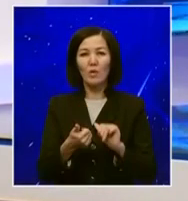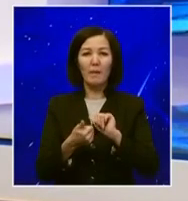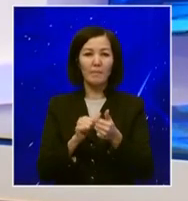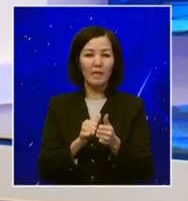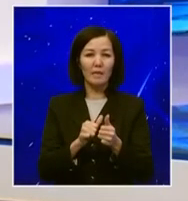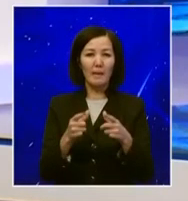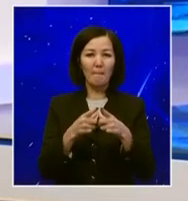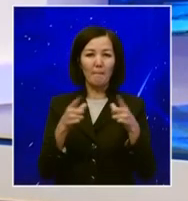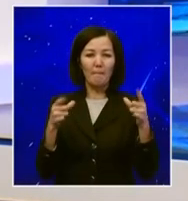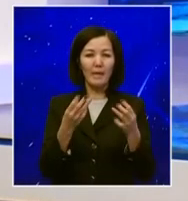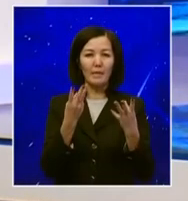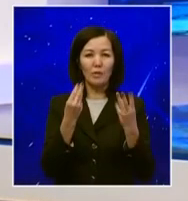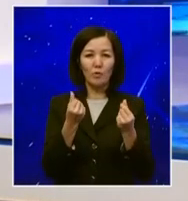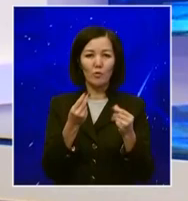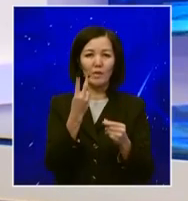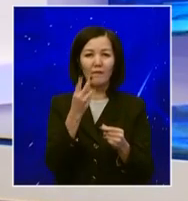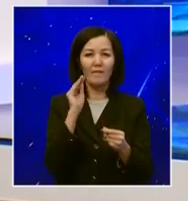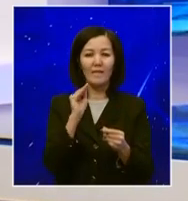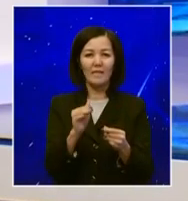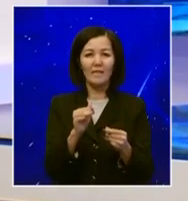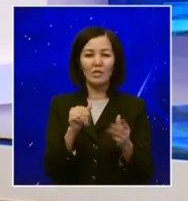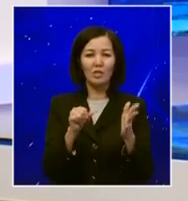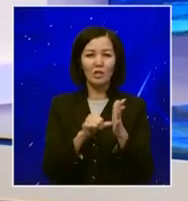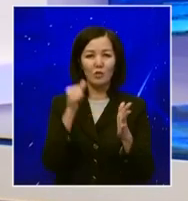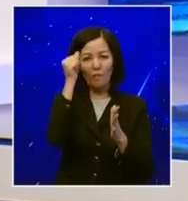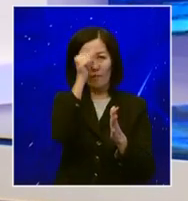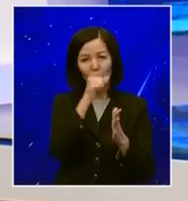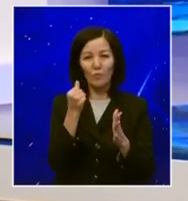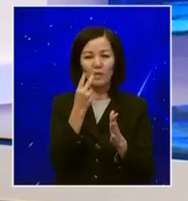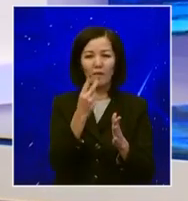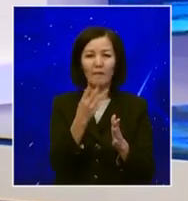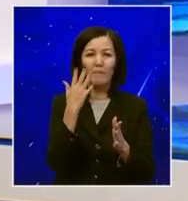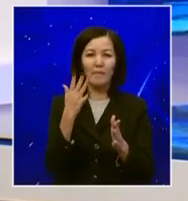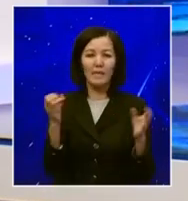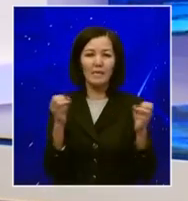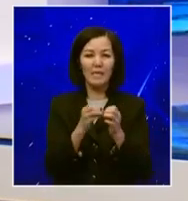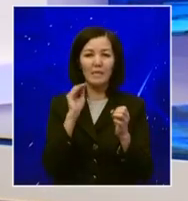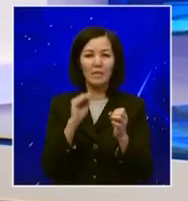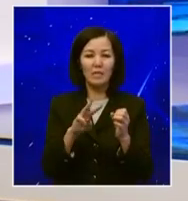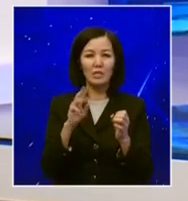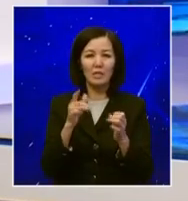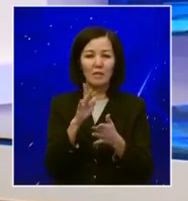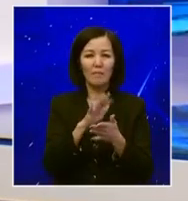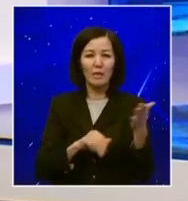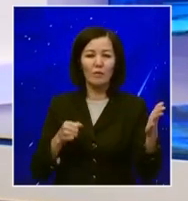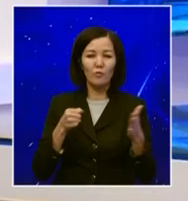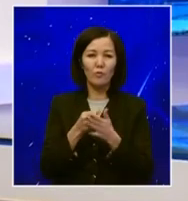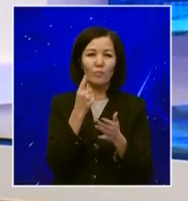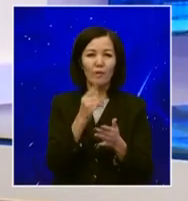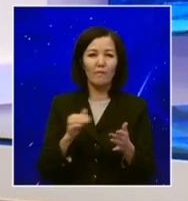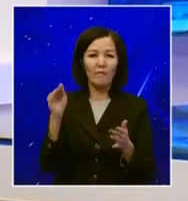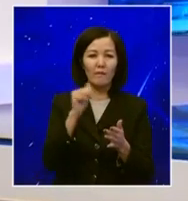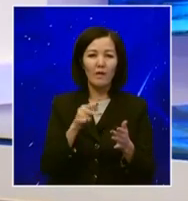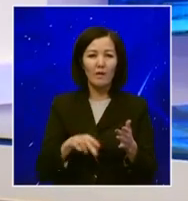Срок обмена банкнот образца 2006 года номиналом в 2, 5 и 10 тысяч тенге продлен до